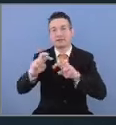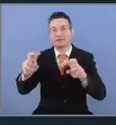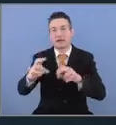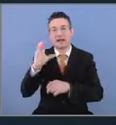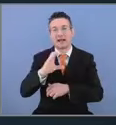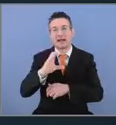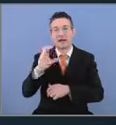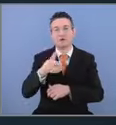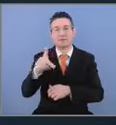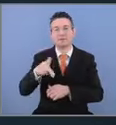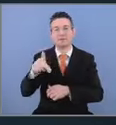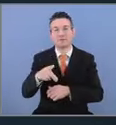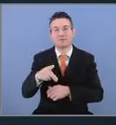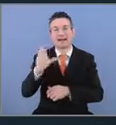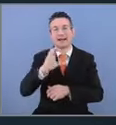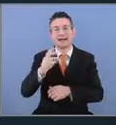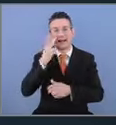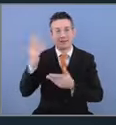Enea. Buongiorno.